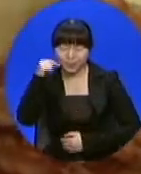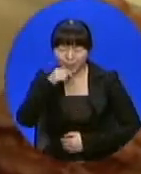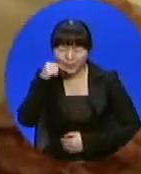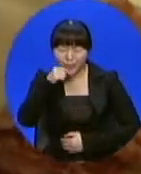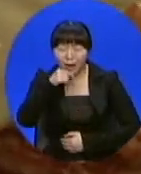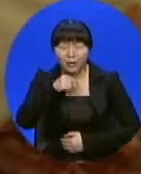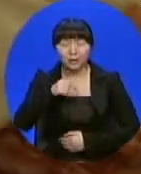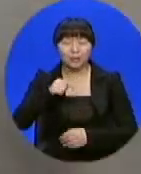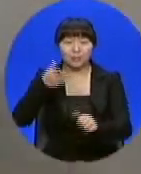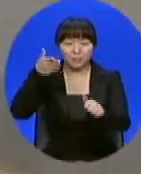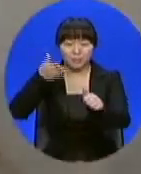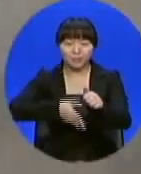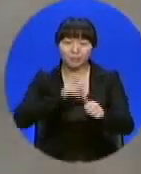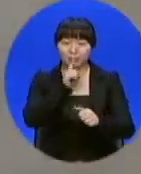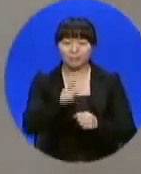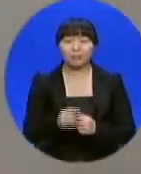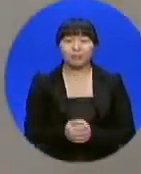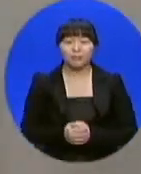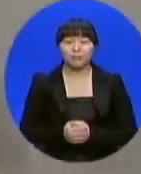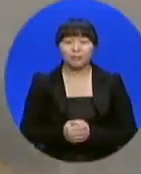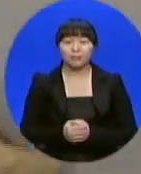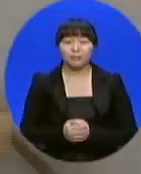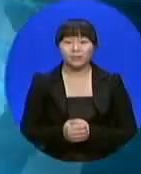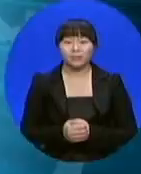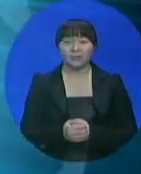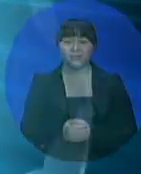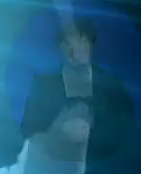해줄 것을 질병관리본부는 당부했습니다.